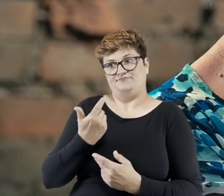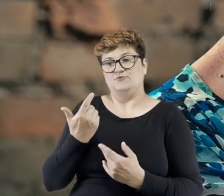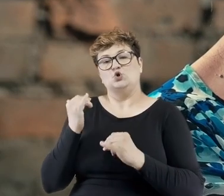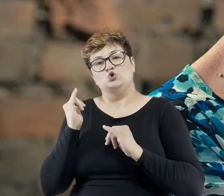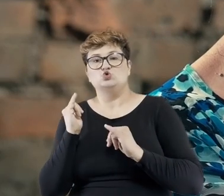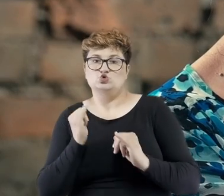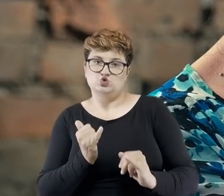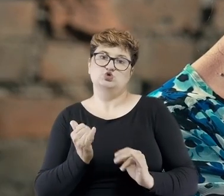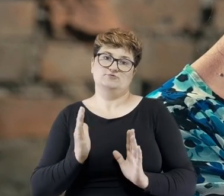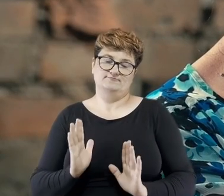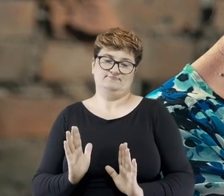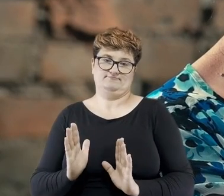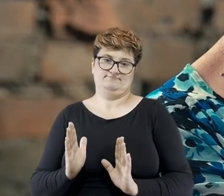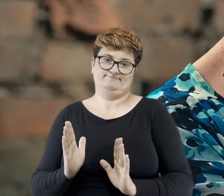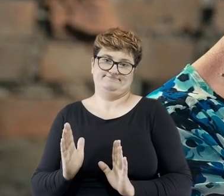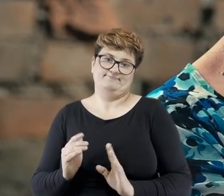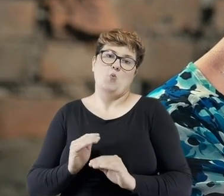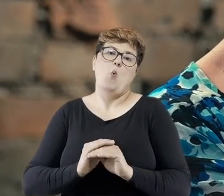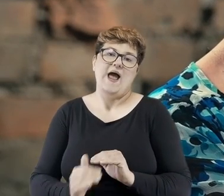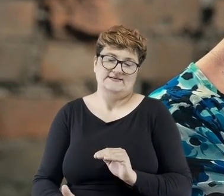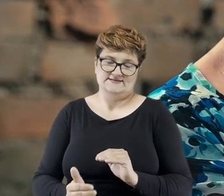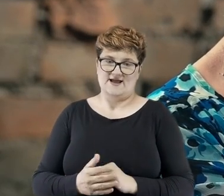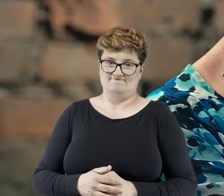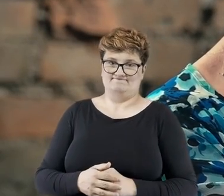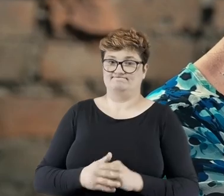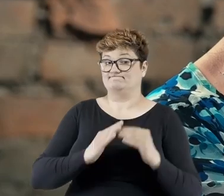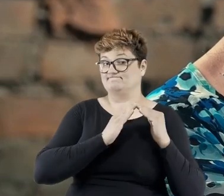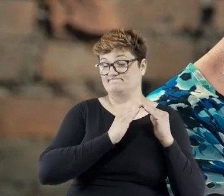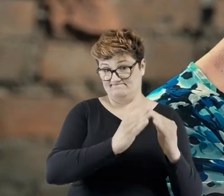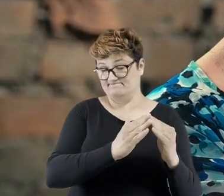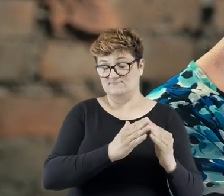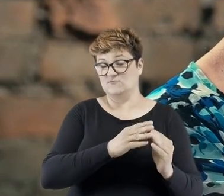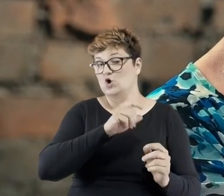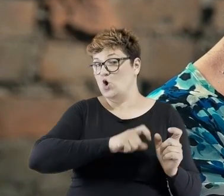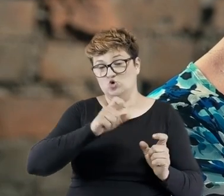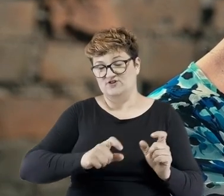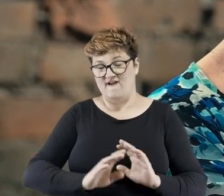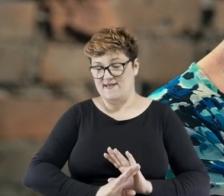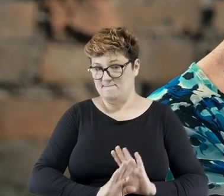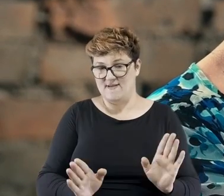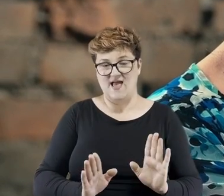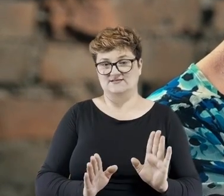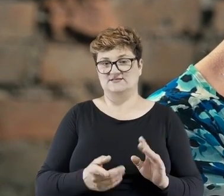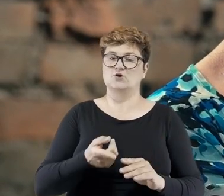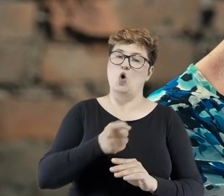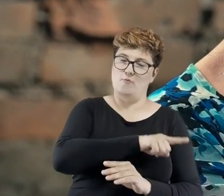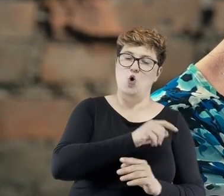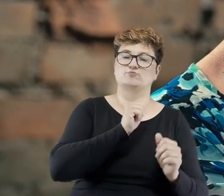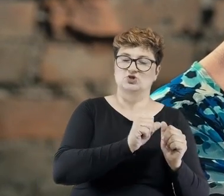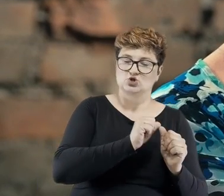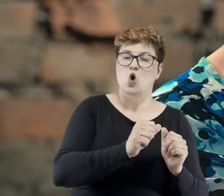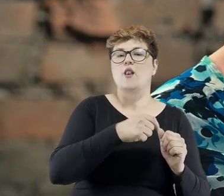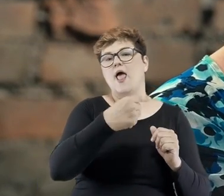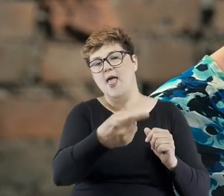z łaski. No po prostu, w związku z tym mieszka albo w baraku, nieogrzewanym zresztą, obok w tym baraku było